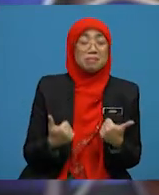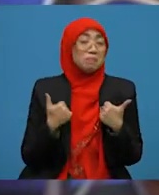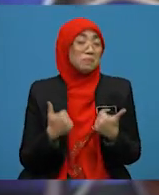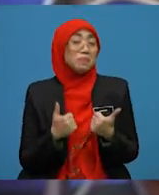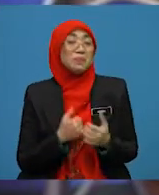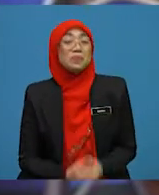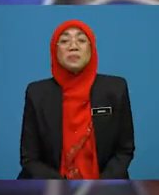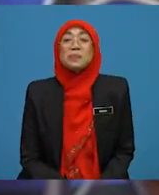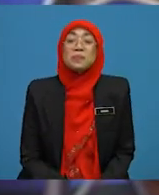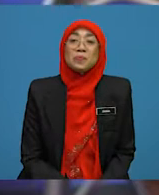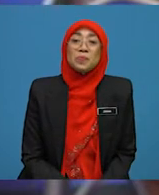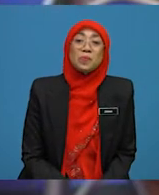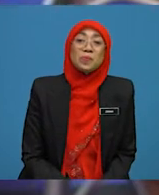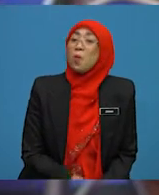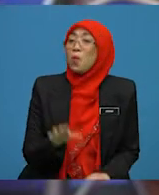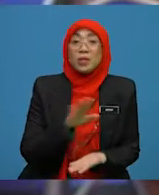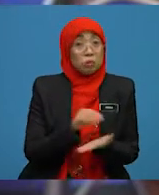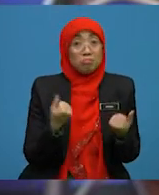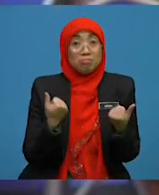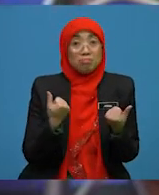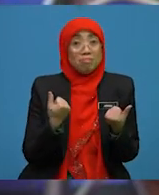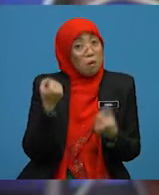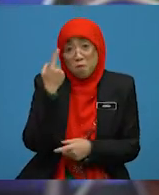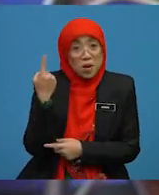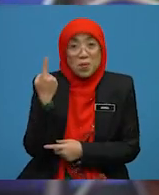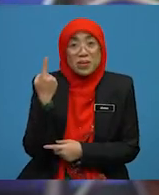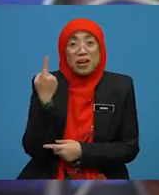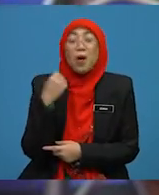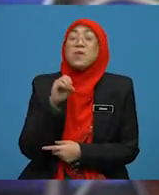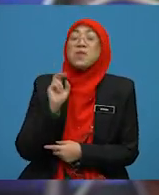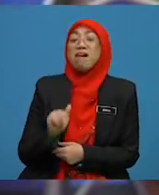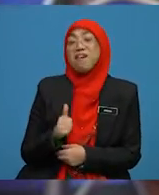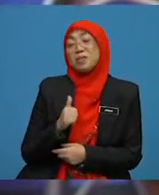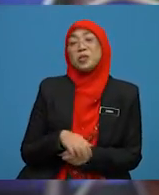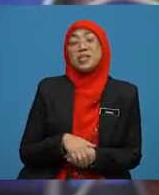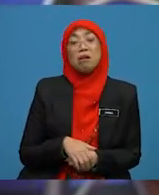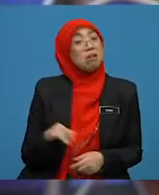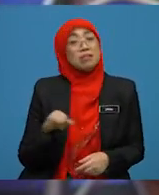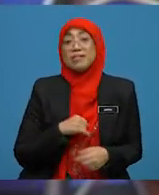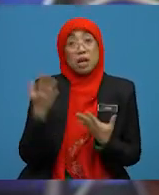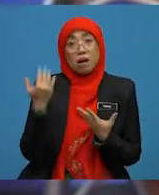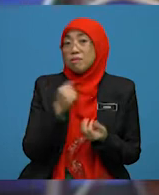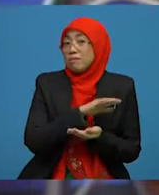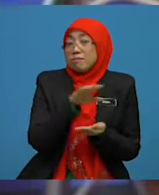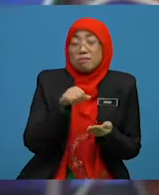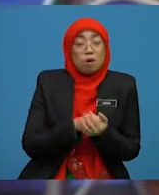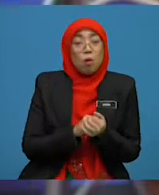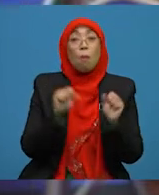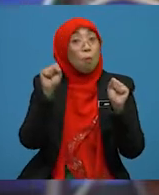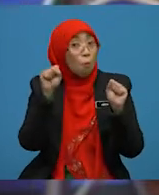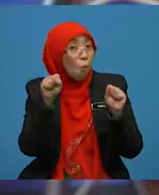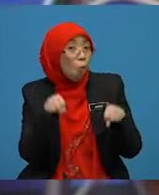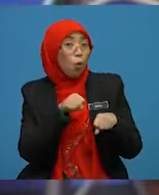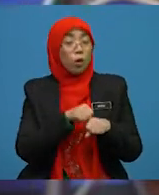Para pelajar, kita sudah sampai ke penghujung rancangan. Cikgu harap para pelajar dapat